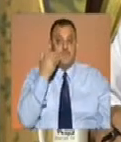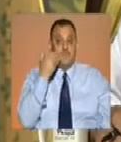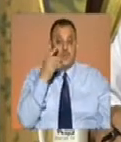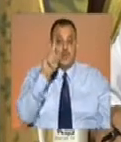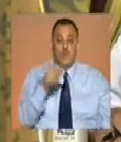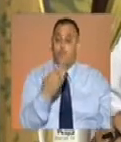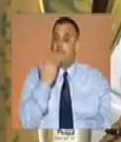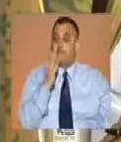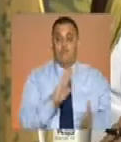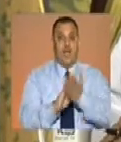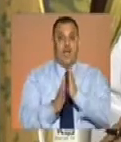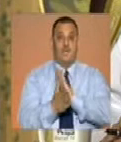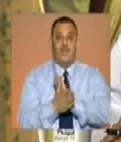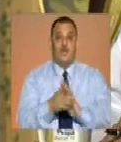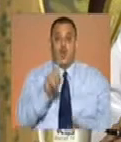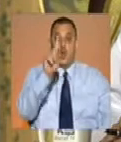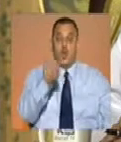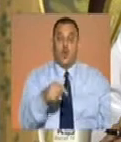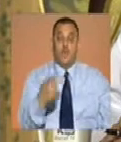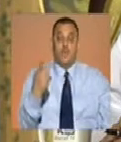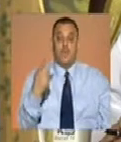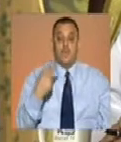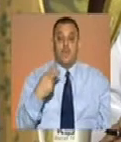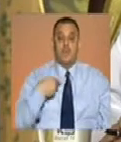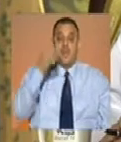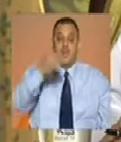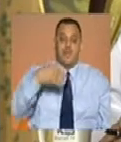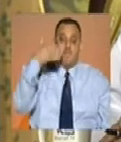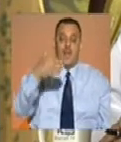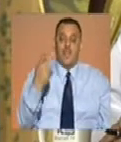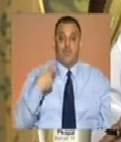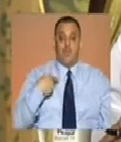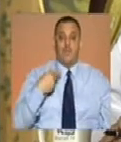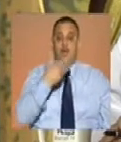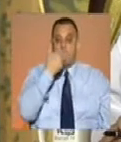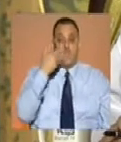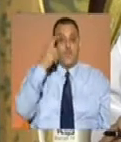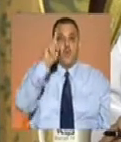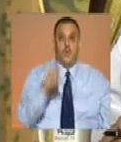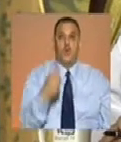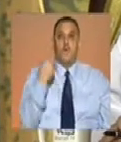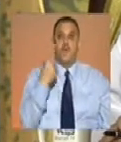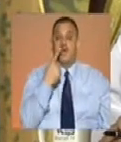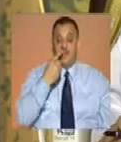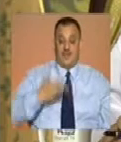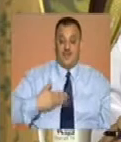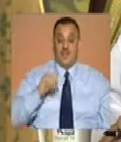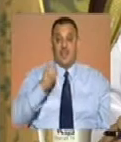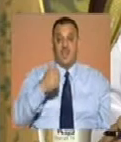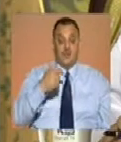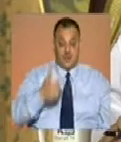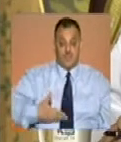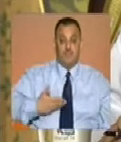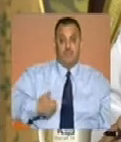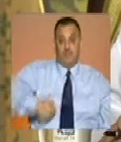اليوم الأول. أخت الفاضلة هذا اليوم ذمتك مشغولة فيه، اقضي هذا اليوم الآن لأنك 16 بالغة،